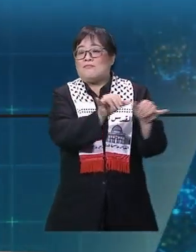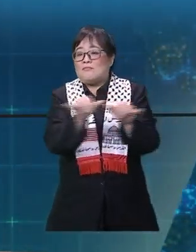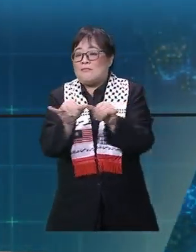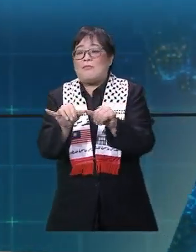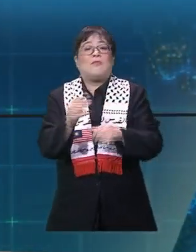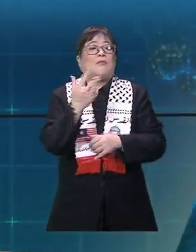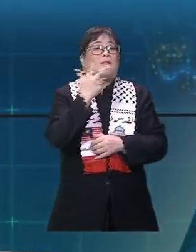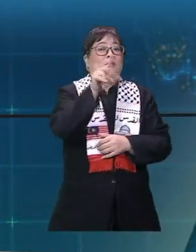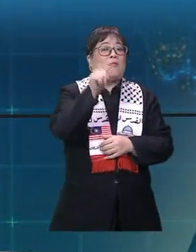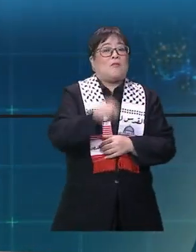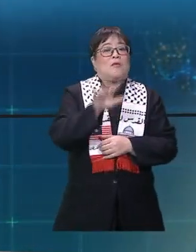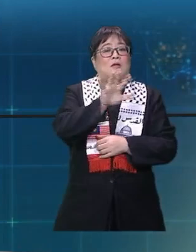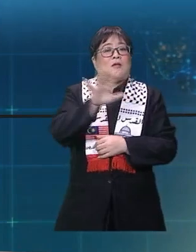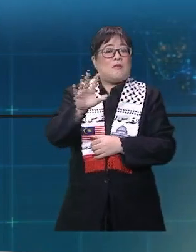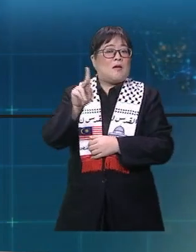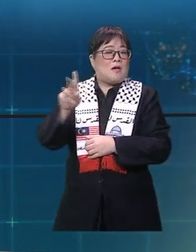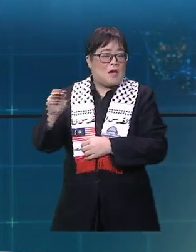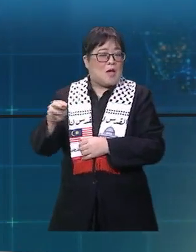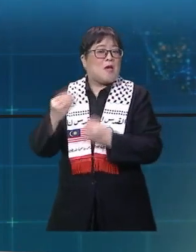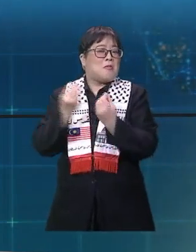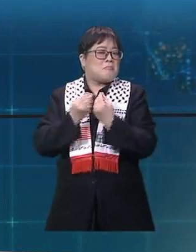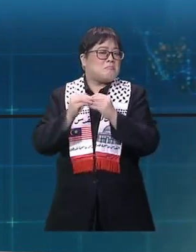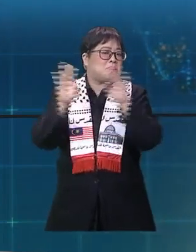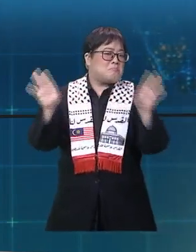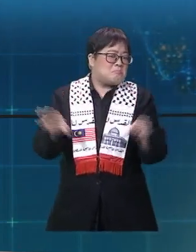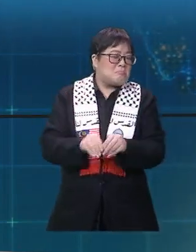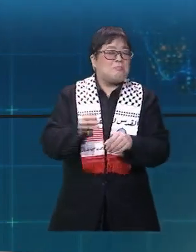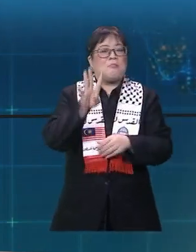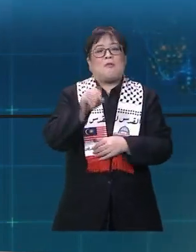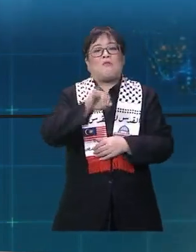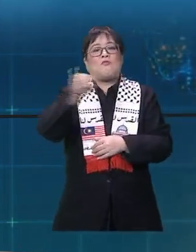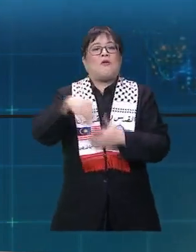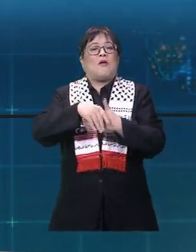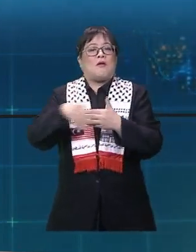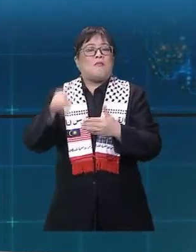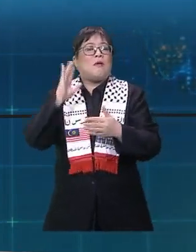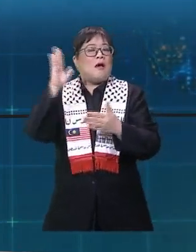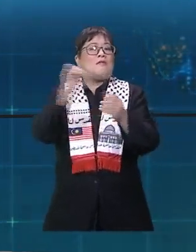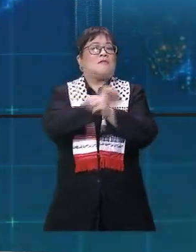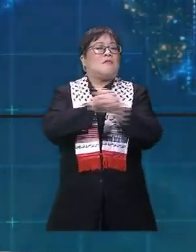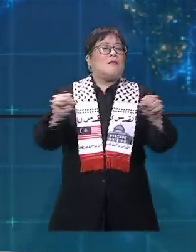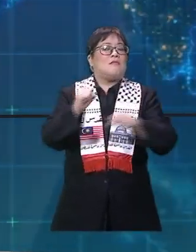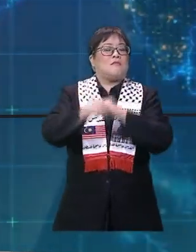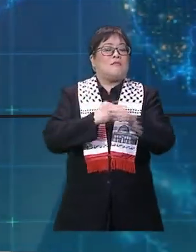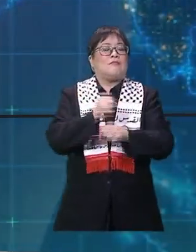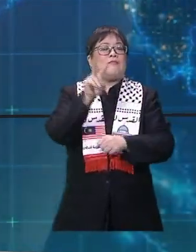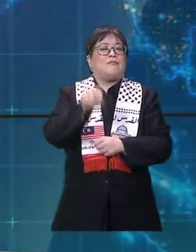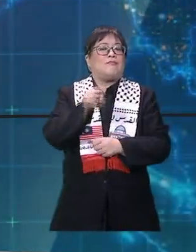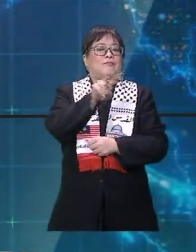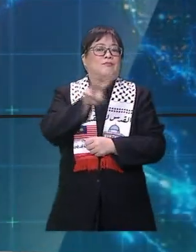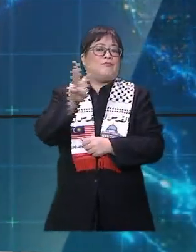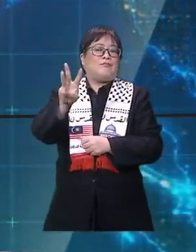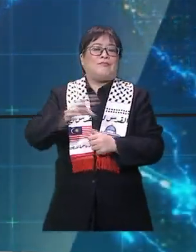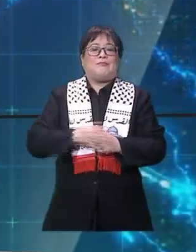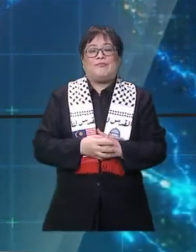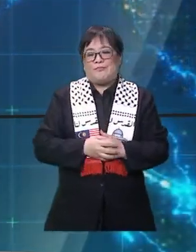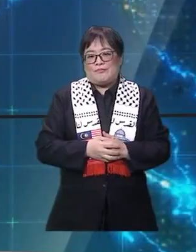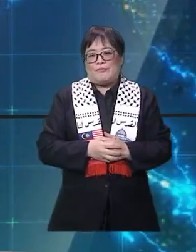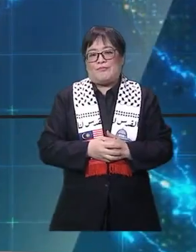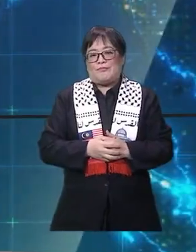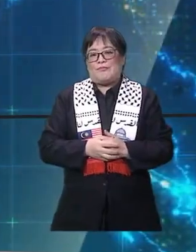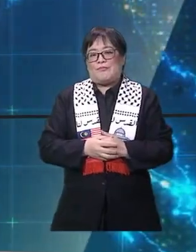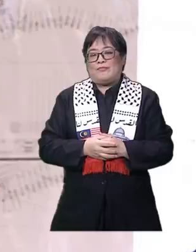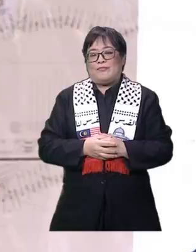jajaran sepanjang 13.55 km bernilai lebih RM40 juta itu dijangka siap pada 2026.